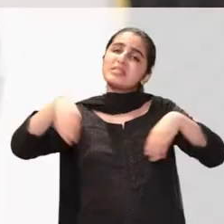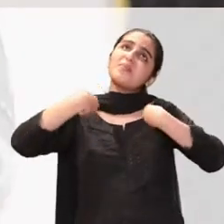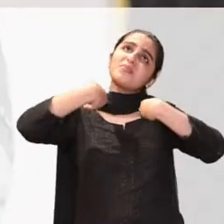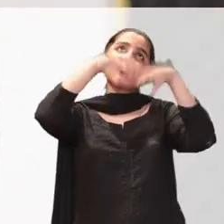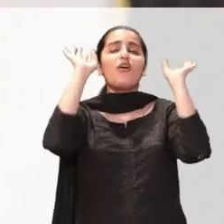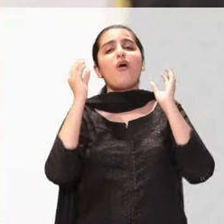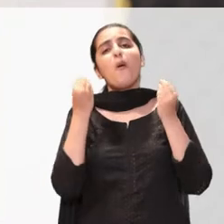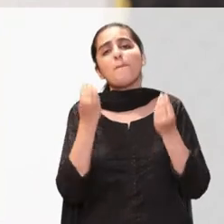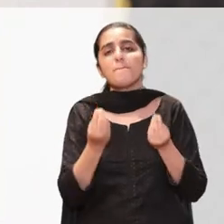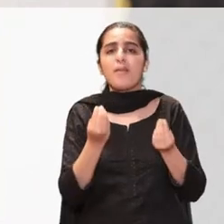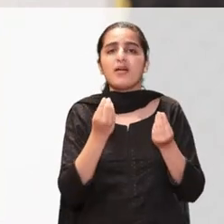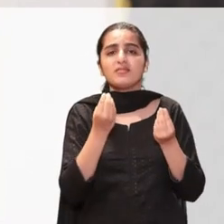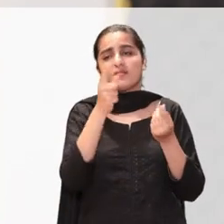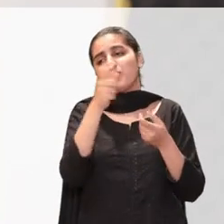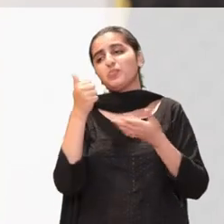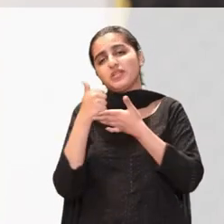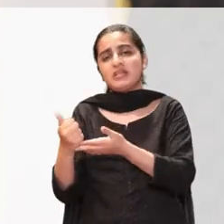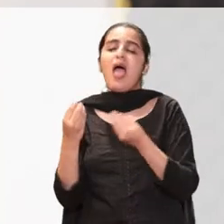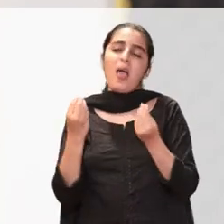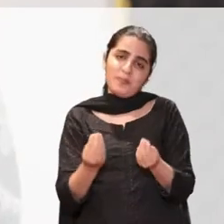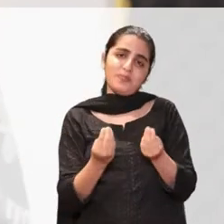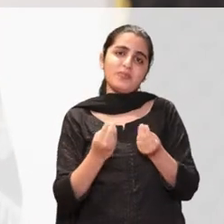उसको आधे घंटे में